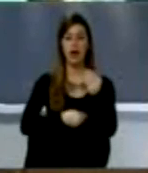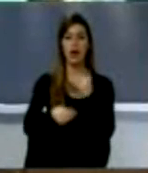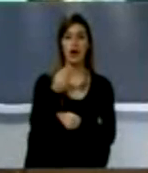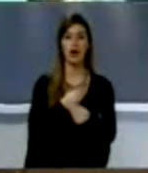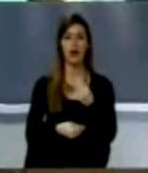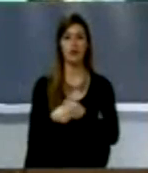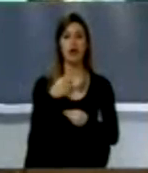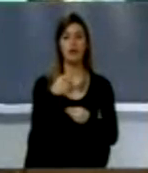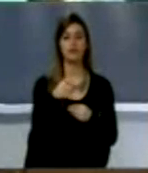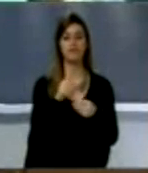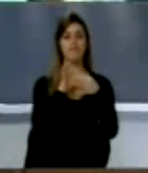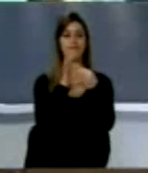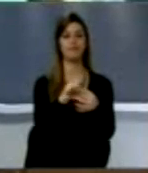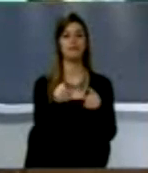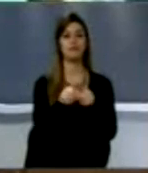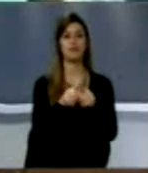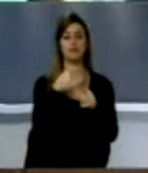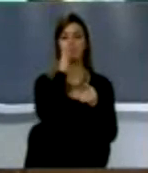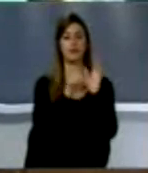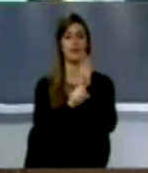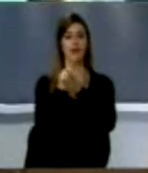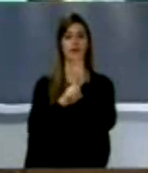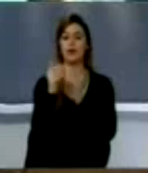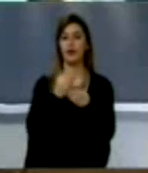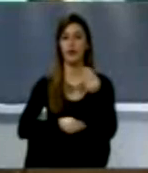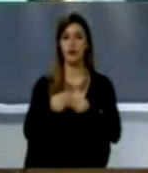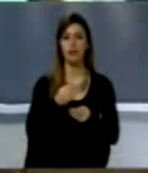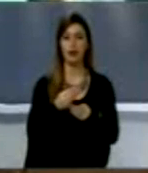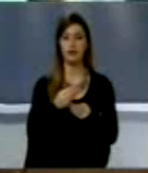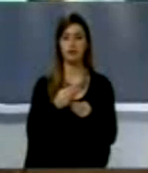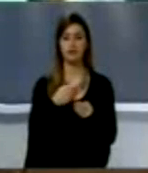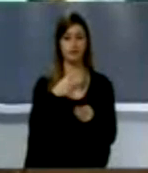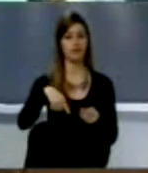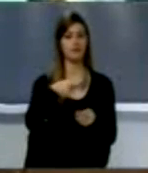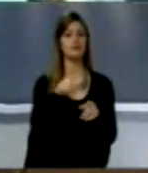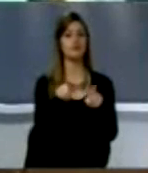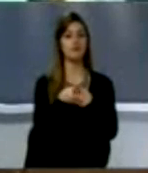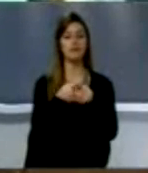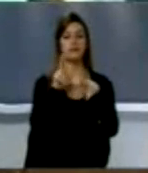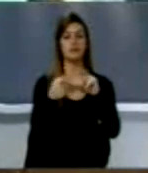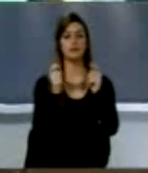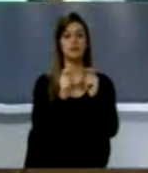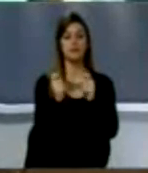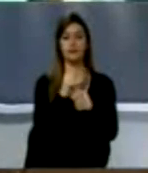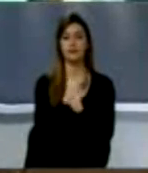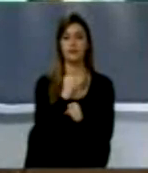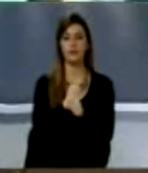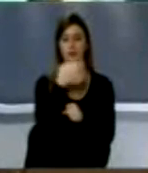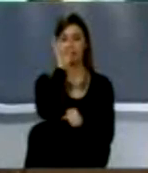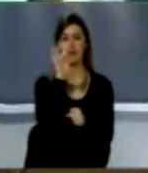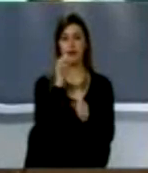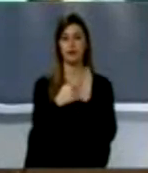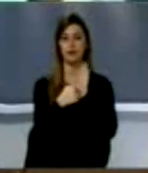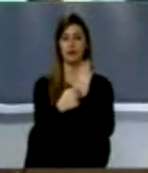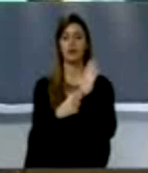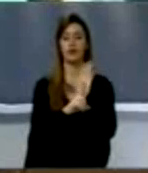verifikuar kredibilitetin e projekcioneve mbi rritjen ekonomike, burimet e kësaj rritje dhe performancën e hyrave buxhetore. Do